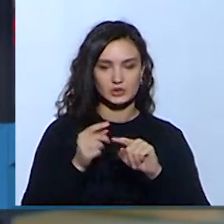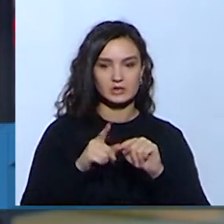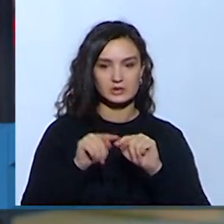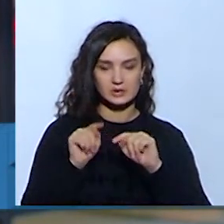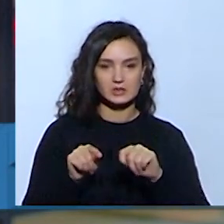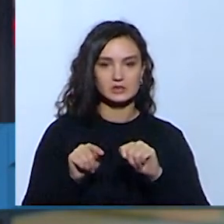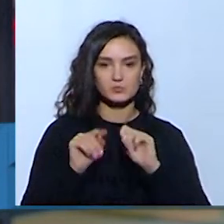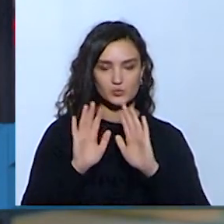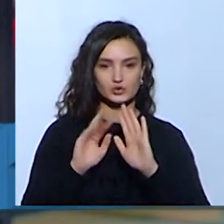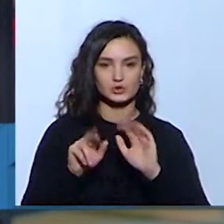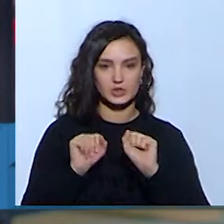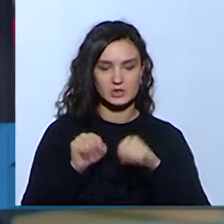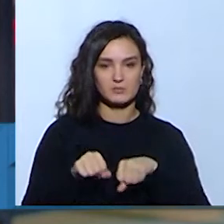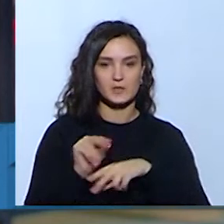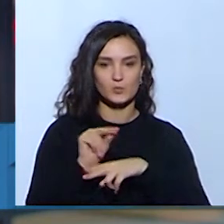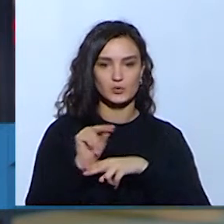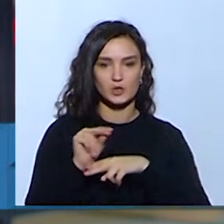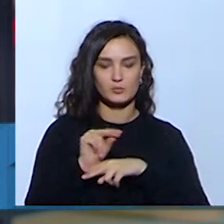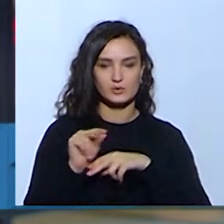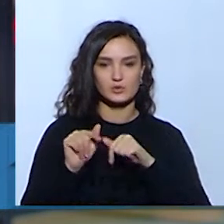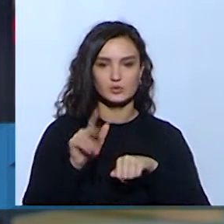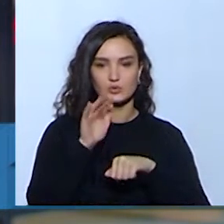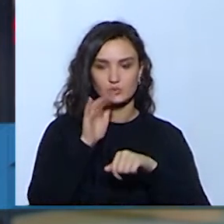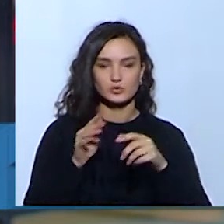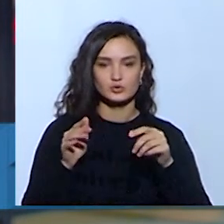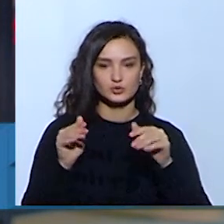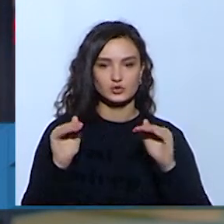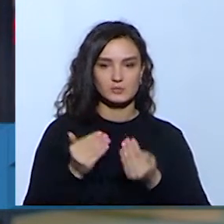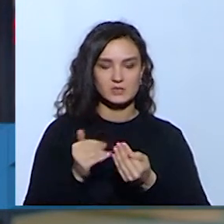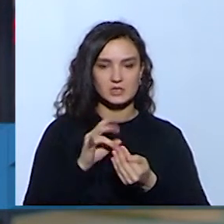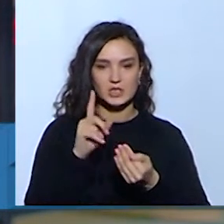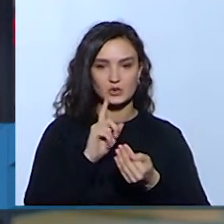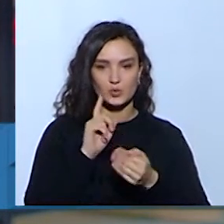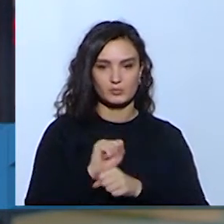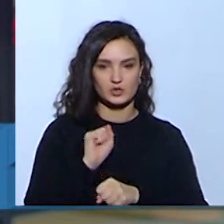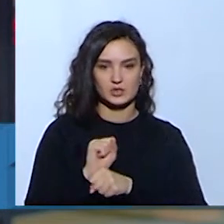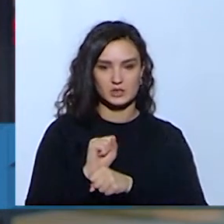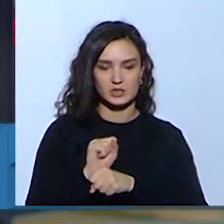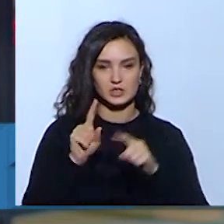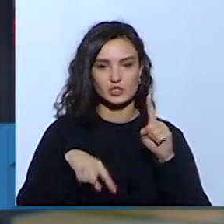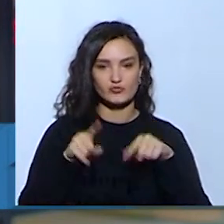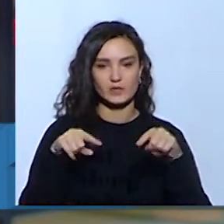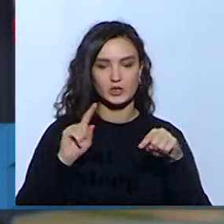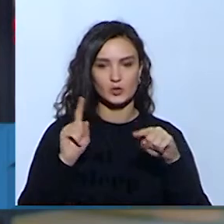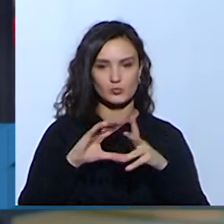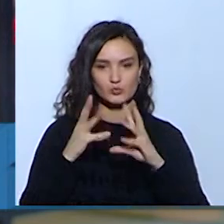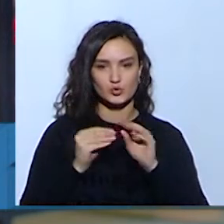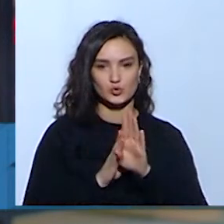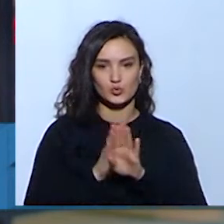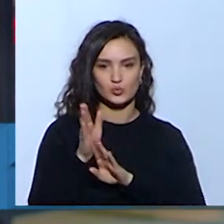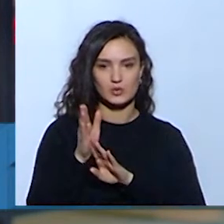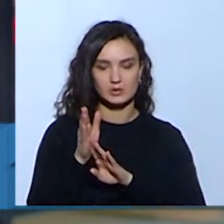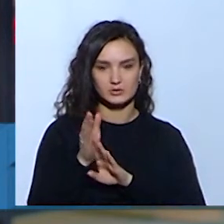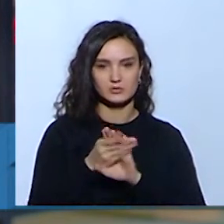და მხოლოდ შესაძლებელია ხოლმე მკურნალობის ფონზე შემცირდეს ან დროებით შეწყდეს. იშვიათია, რომ სრულად ალაგდეს და